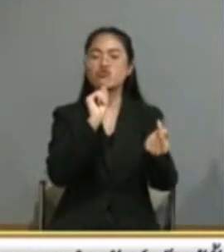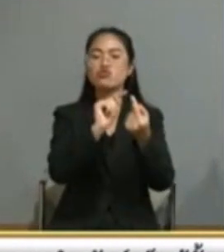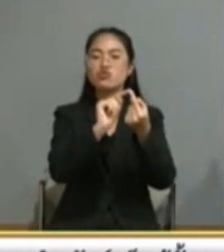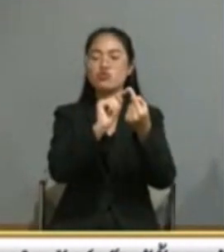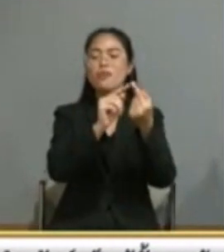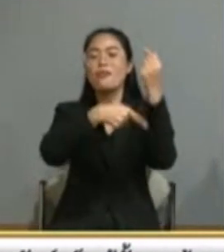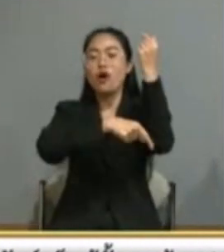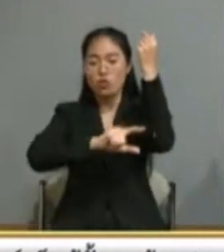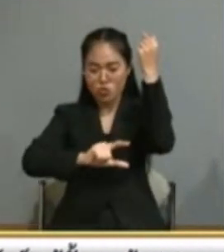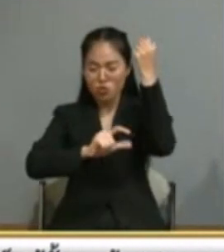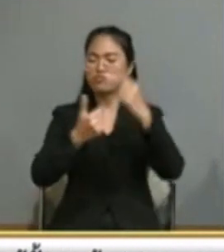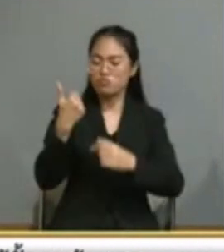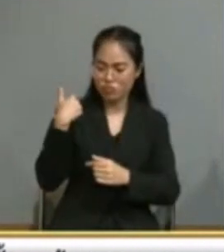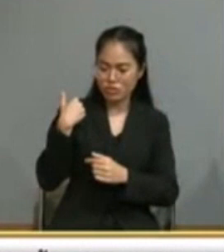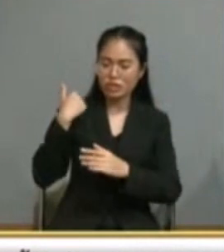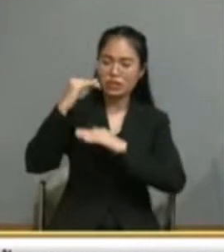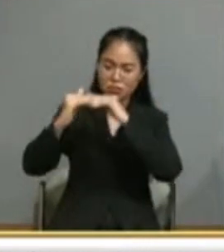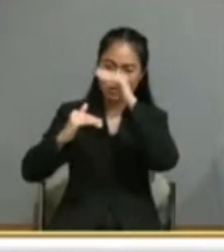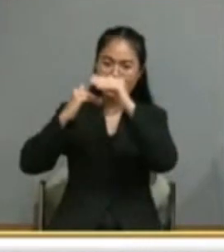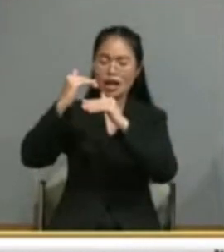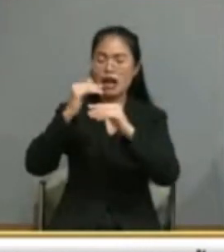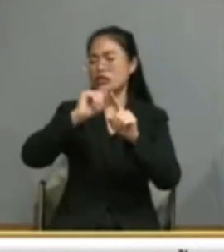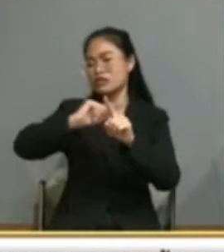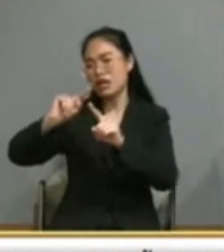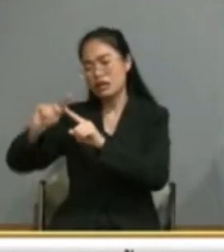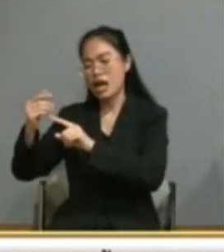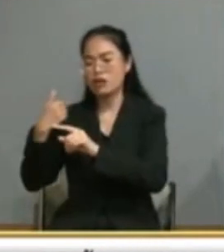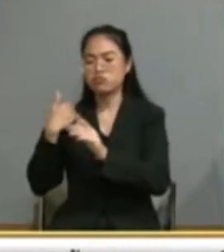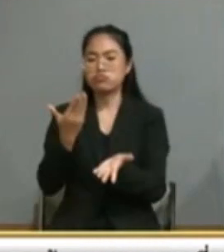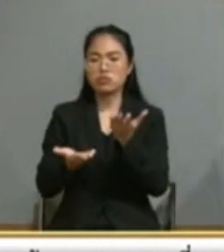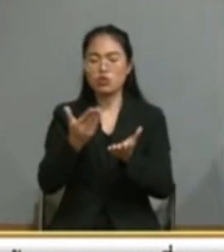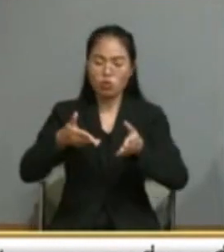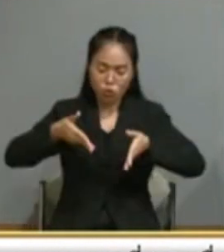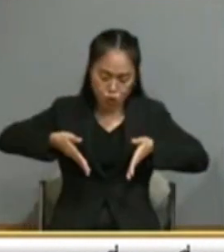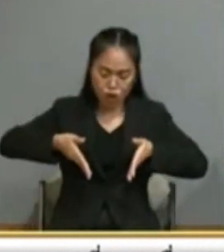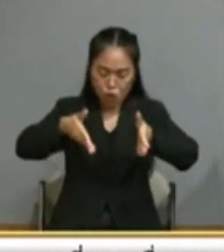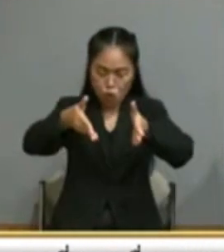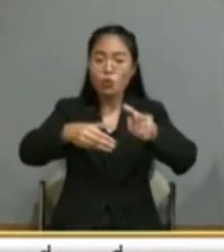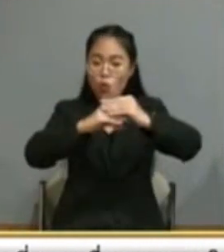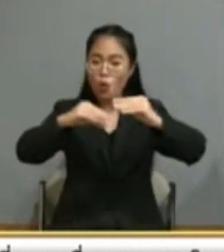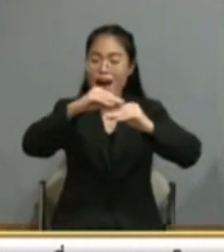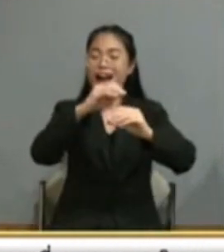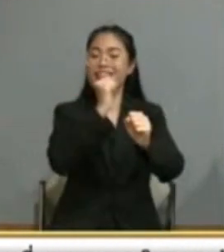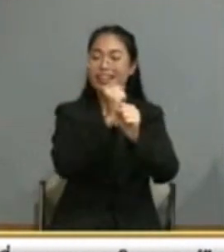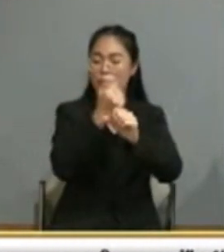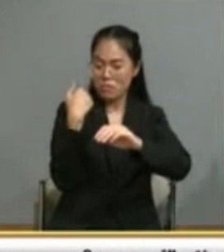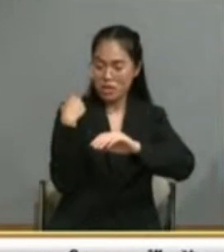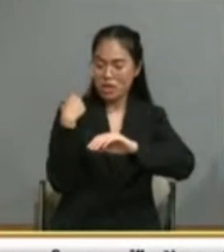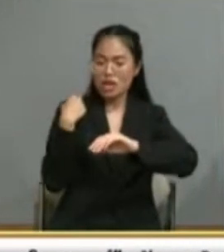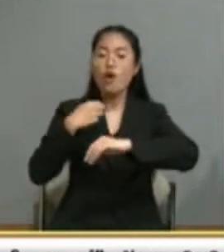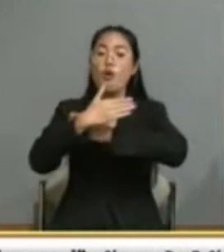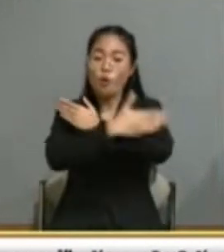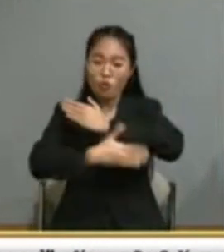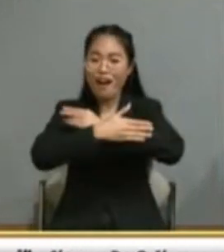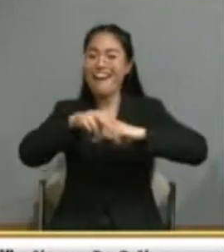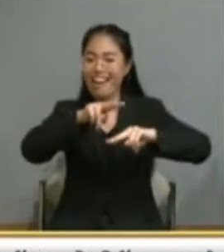ง ทุก รูปแบบของการขนส่งไม่วาจะเป็นเรื่องของถนทางรàng ทาง